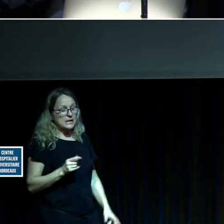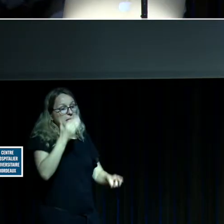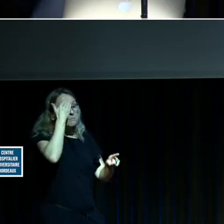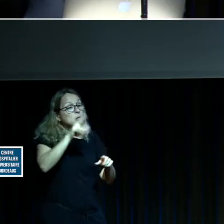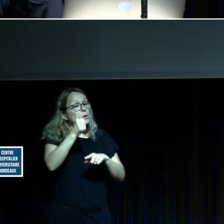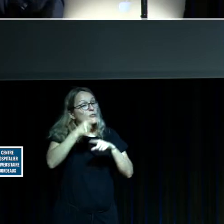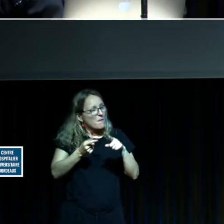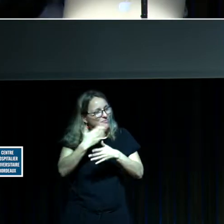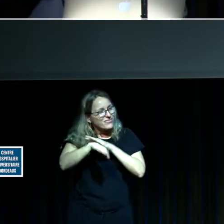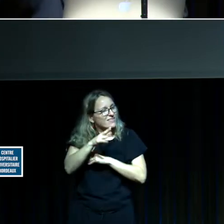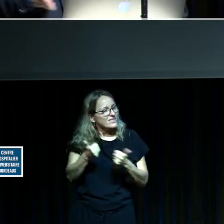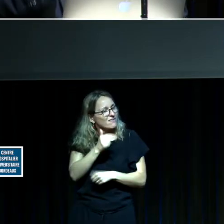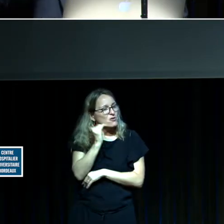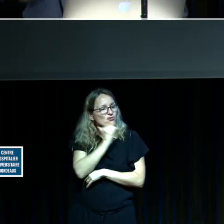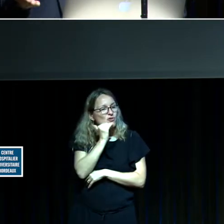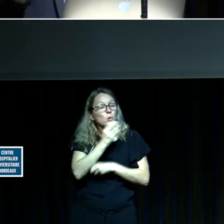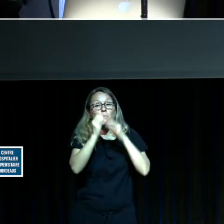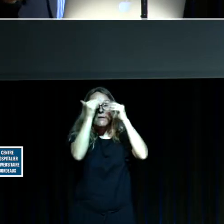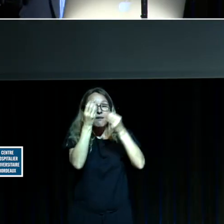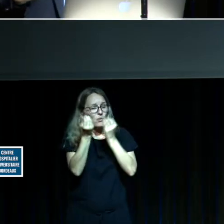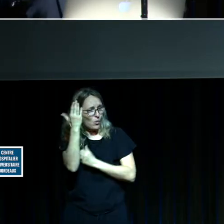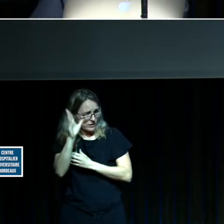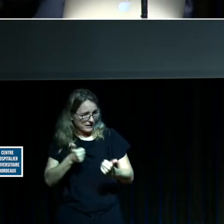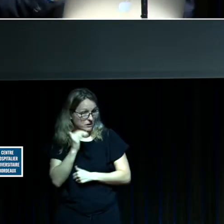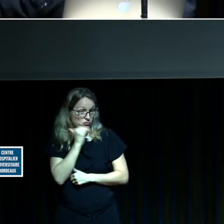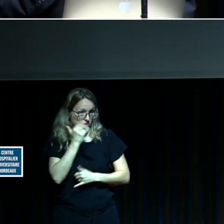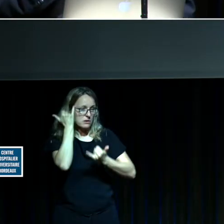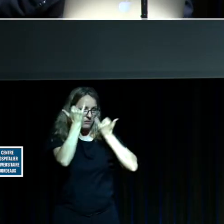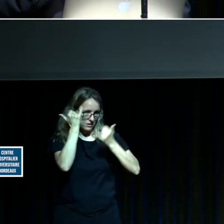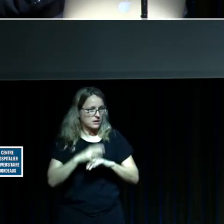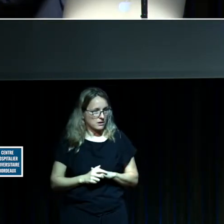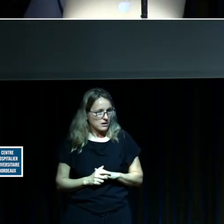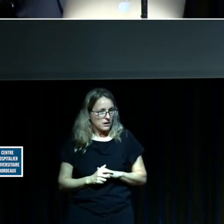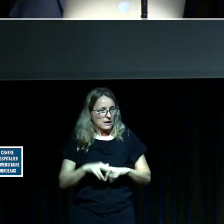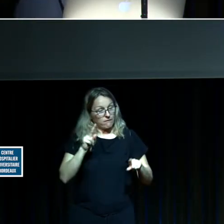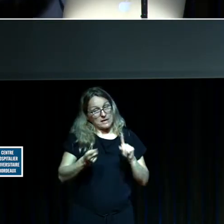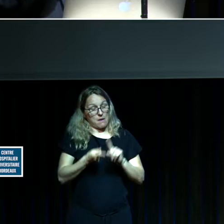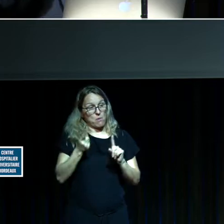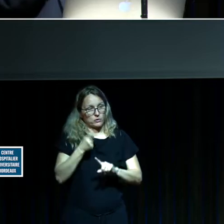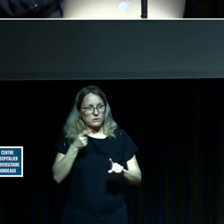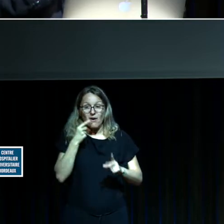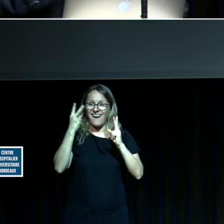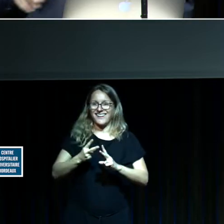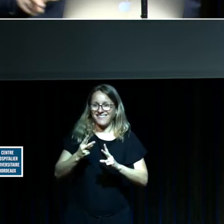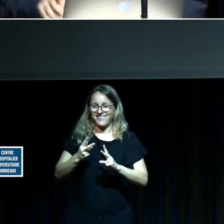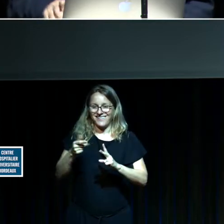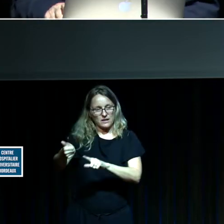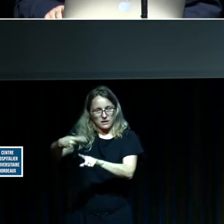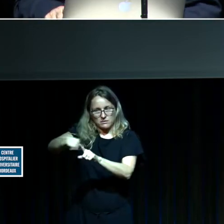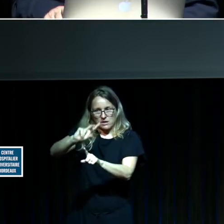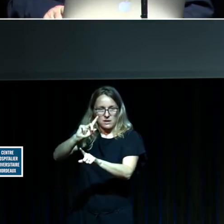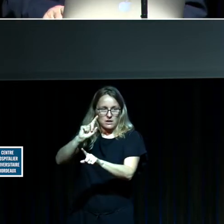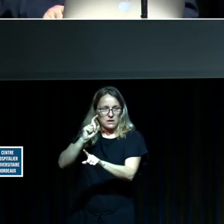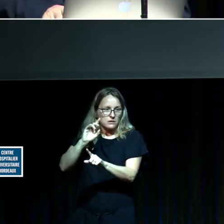une fois dans un service d'urgence, celui de Pellegrin ou un autre, vous imaginez très bien l'intérêt d'y être attendu plutôt que d'y arriver spontanément.